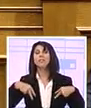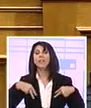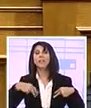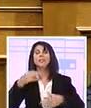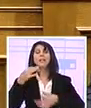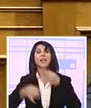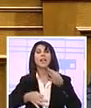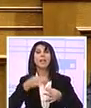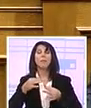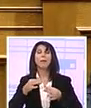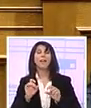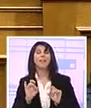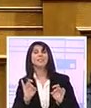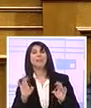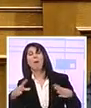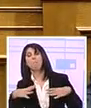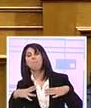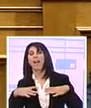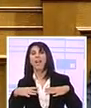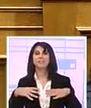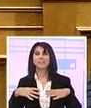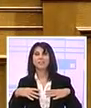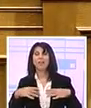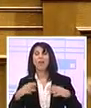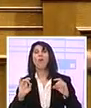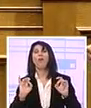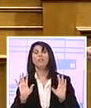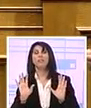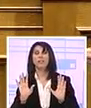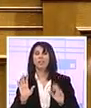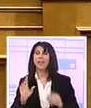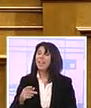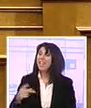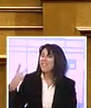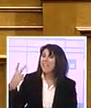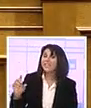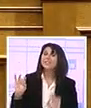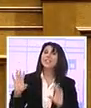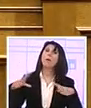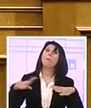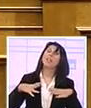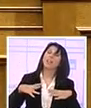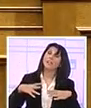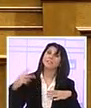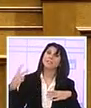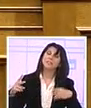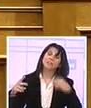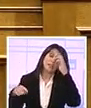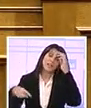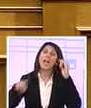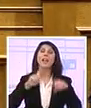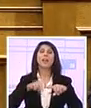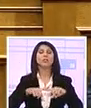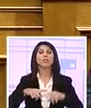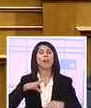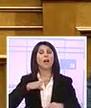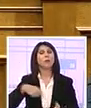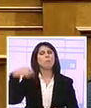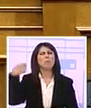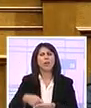για τζάμπα μάγκες. Οι τζάμπα μάγκες οι δικές σας όμως κοστίζουν στον ελληνικό λαό